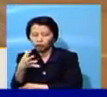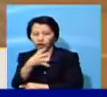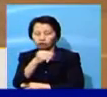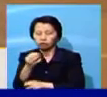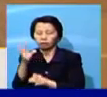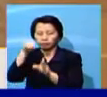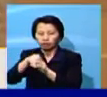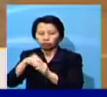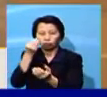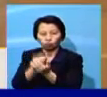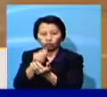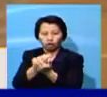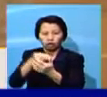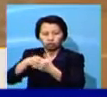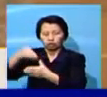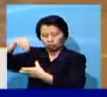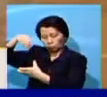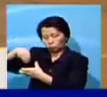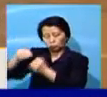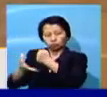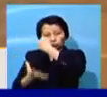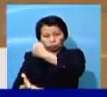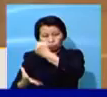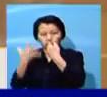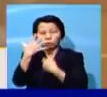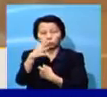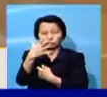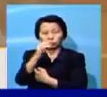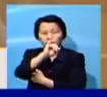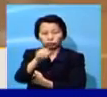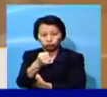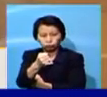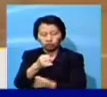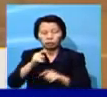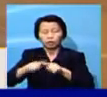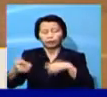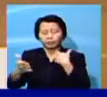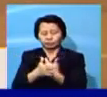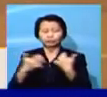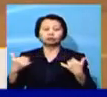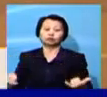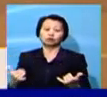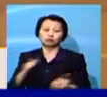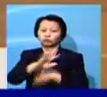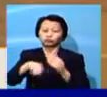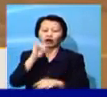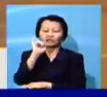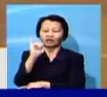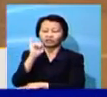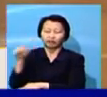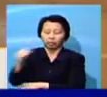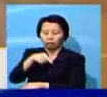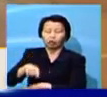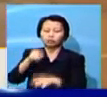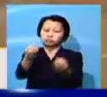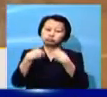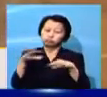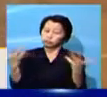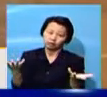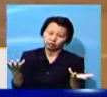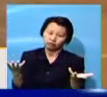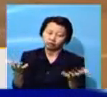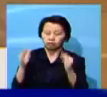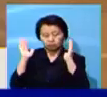memasukkan Wang ke dalam tabung Perumahan sebanyak rm15 juta namun sehingga hari ini kesemua janji tersebut tidak dilaksana